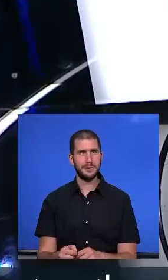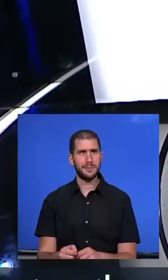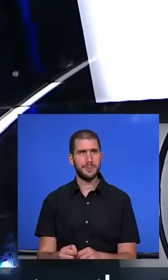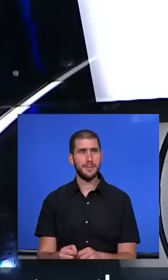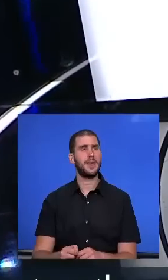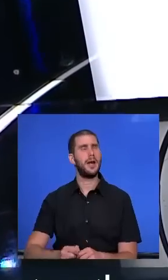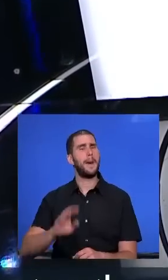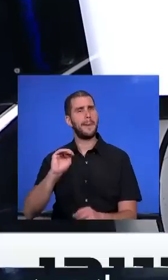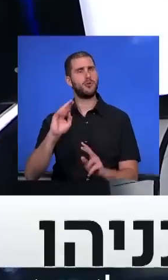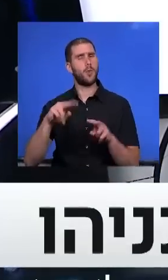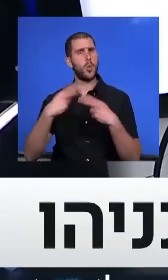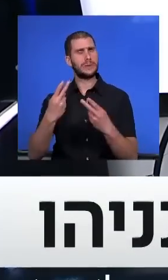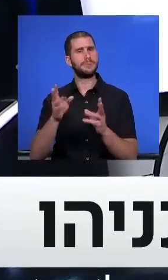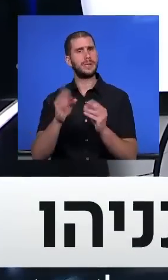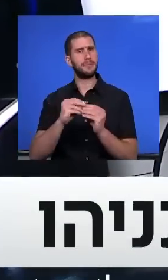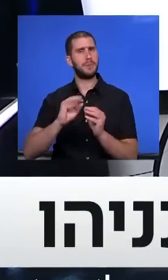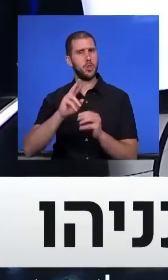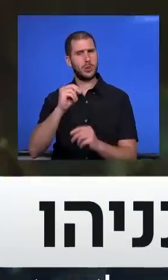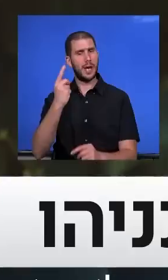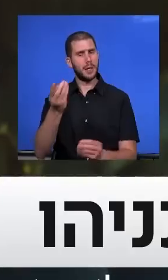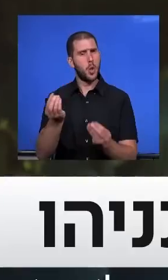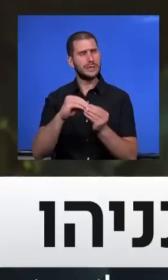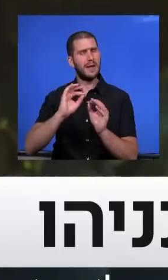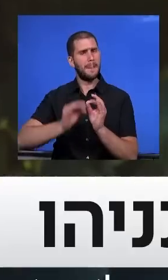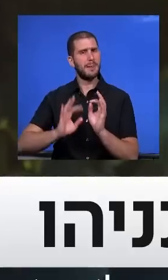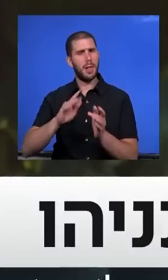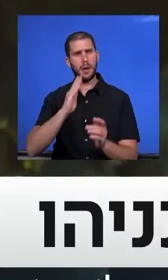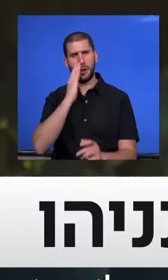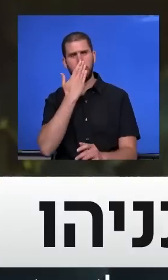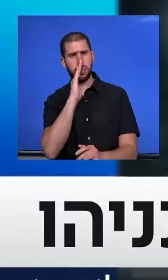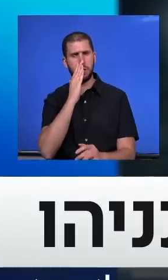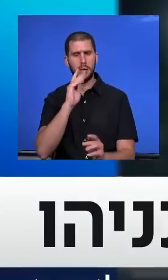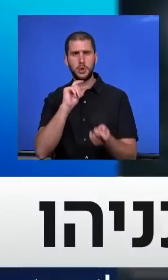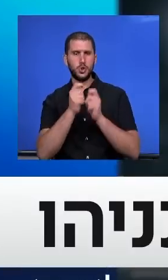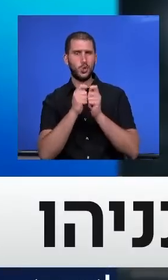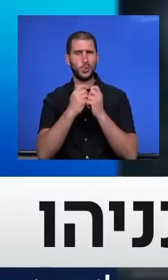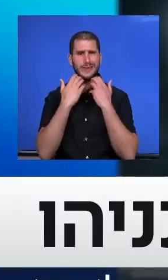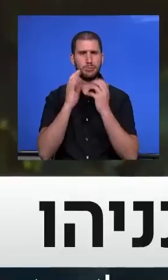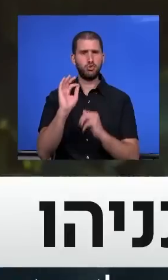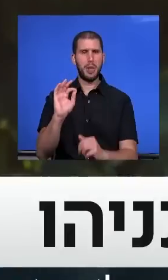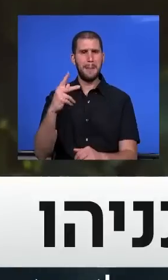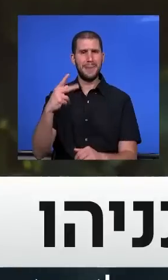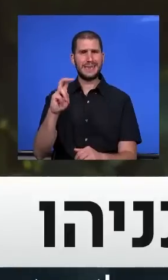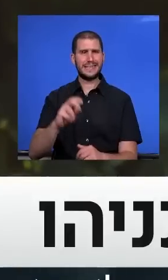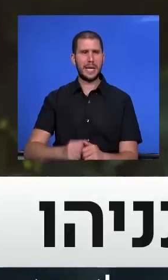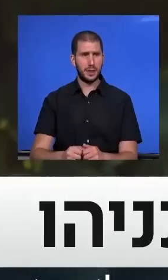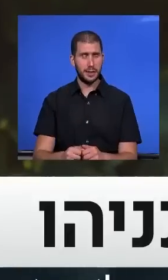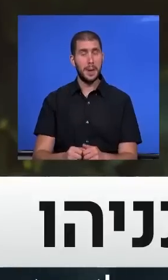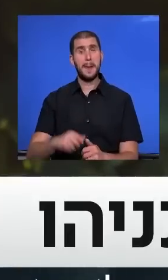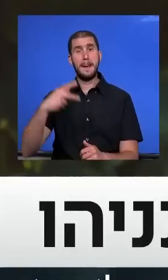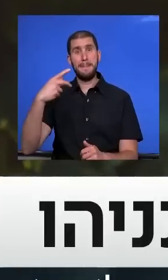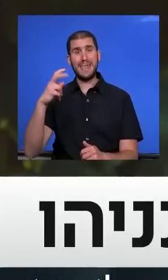מיכל, אנחנו חוזרים אליך עם העניין הזה, ואתה מוסיף פרטים על הזיגזוג הזה, על שינוי הגרסה של פנחס עידן? נכון, תראי, פנחס עידן לא